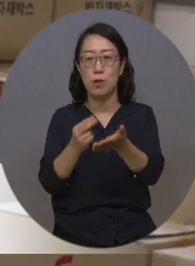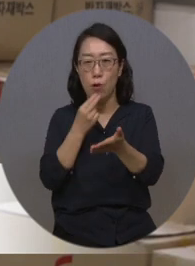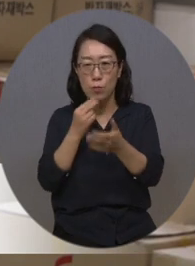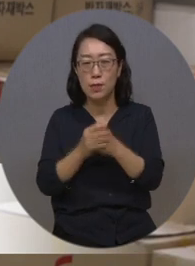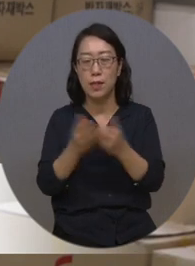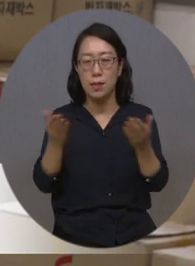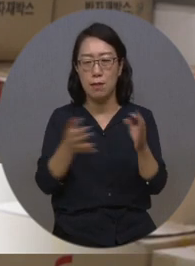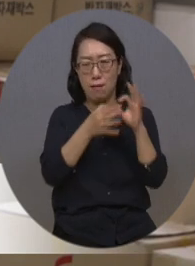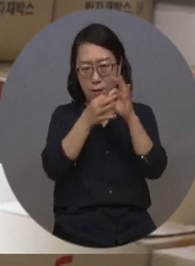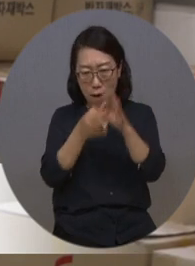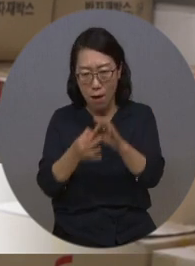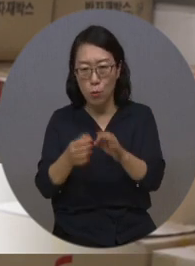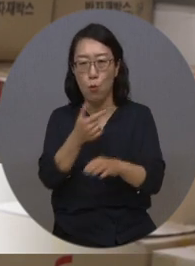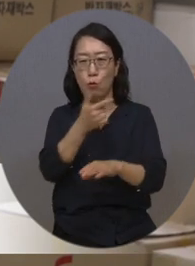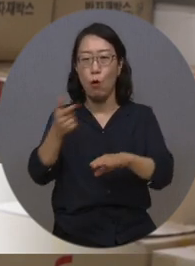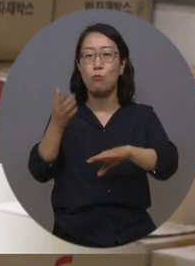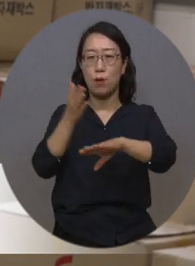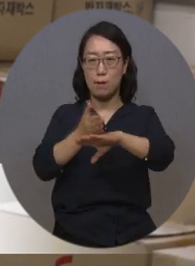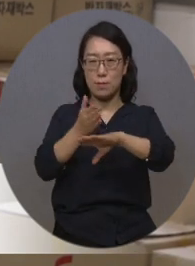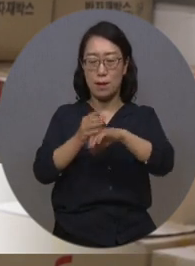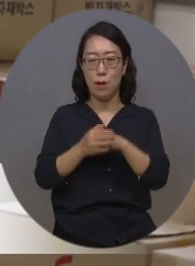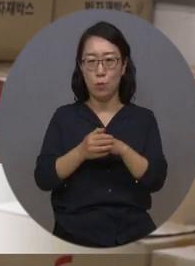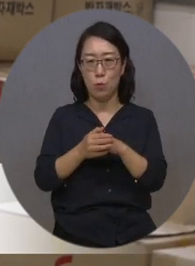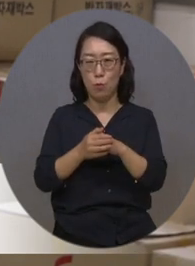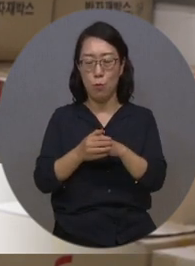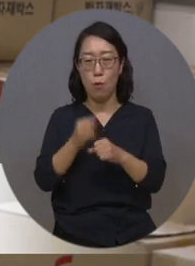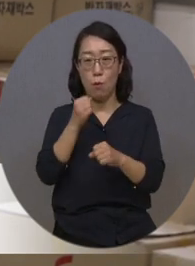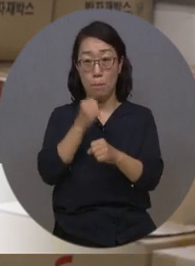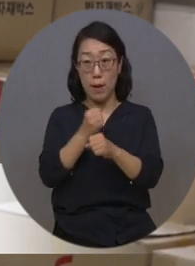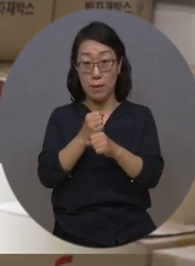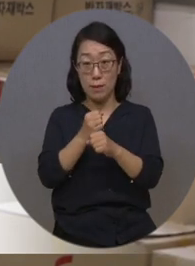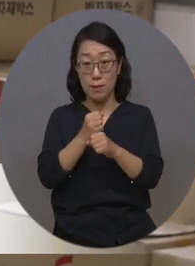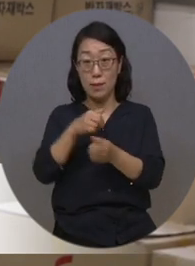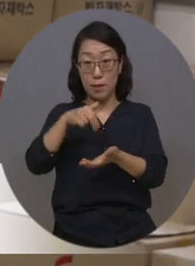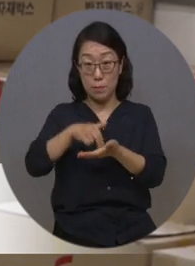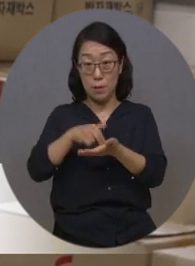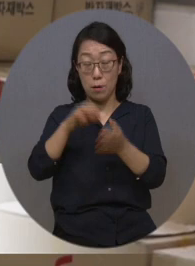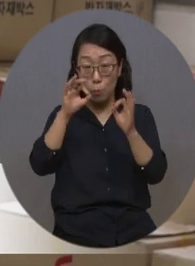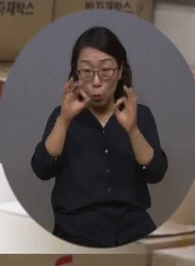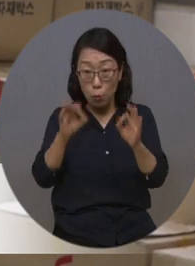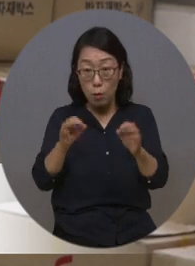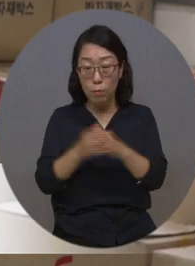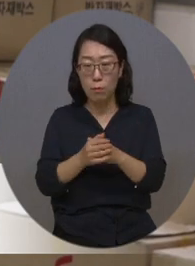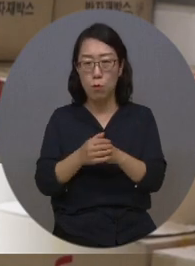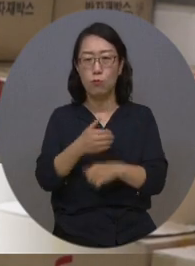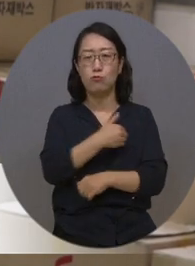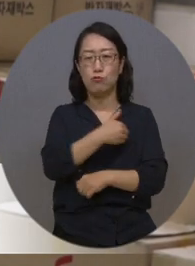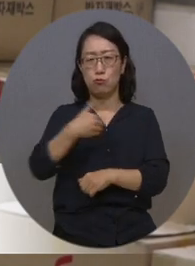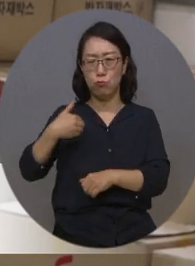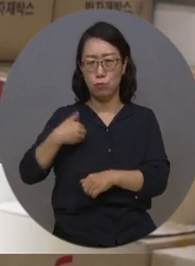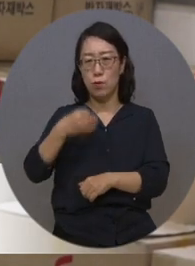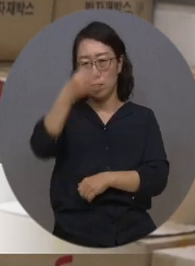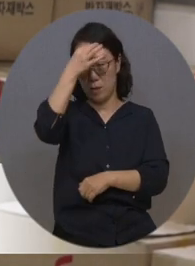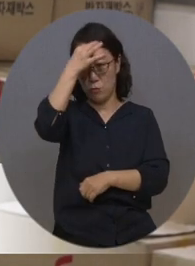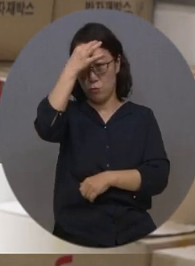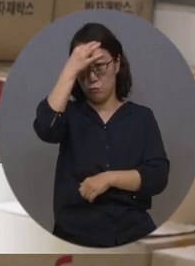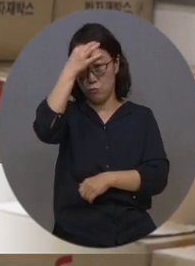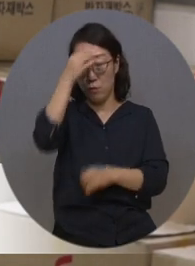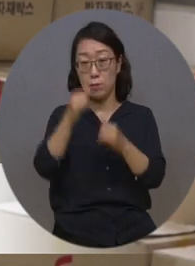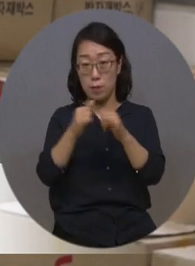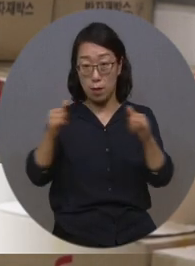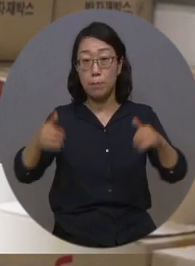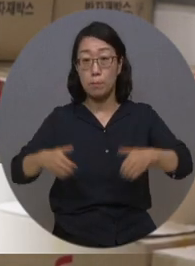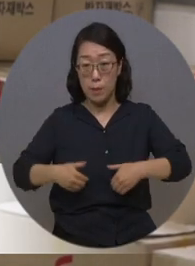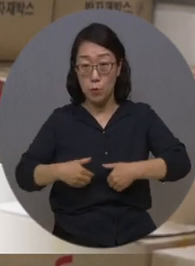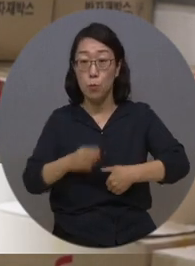외도 너무 감사하고요 제조기 땅에서 왔을 때는 충분한 수달 대한 노동력이 필요했는데